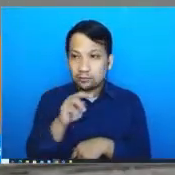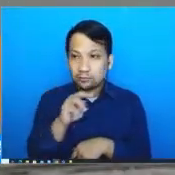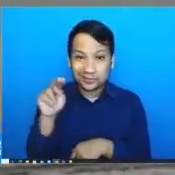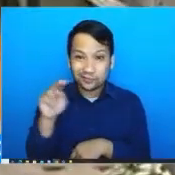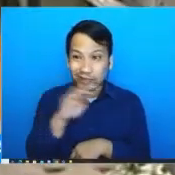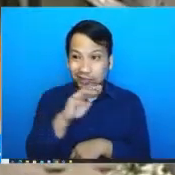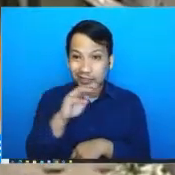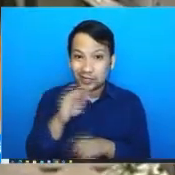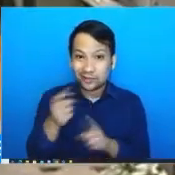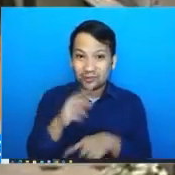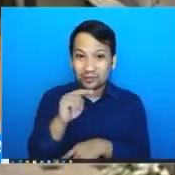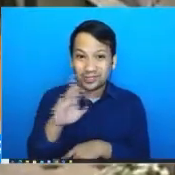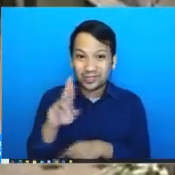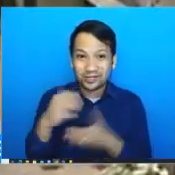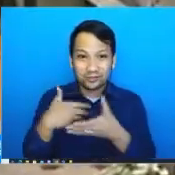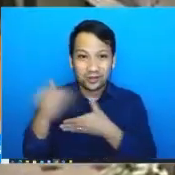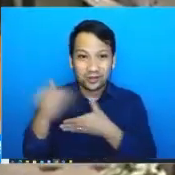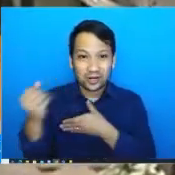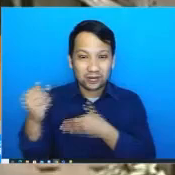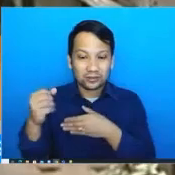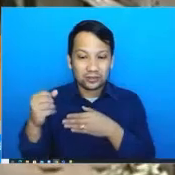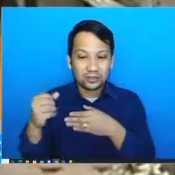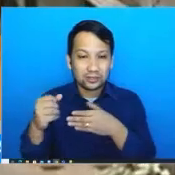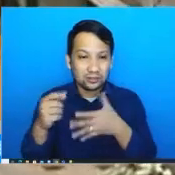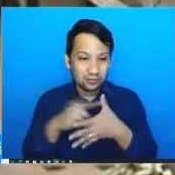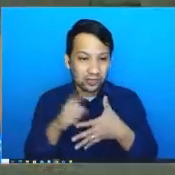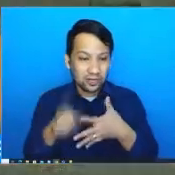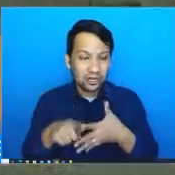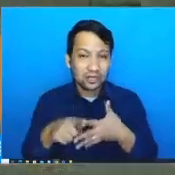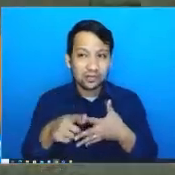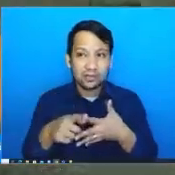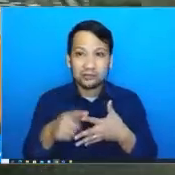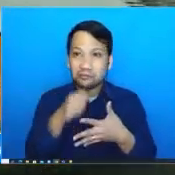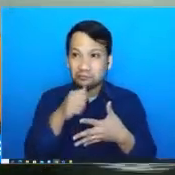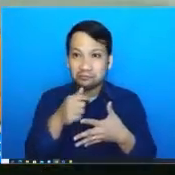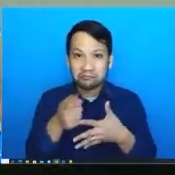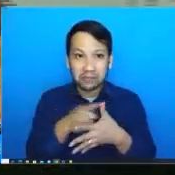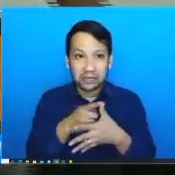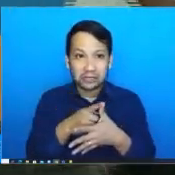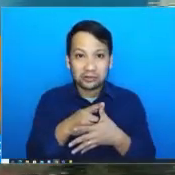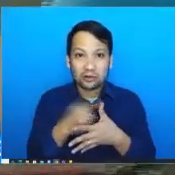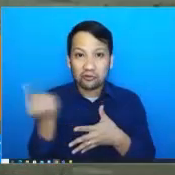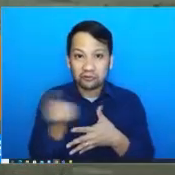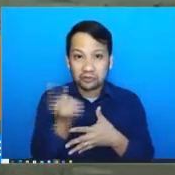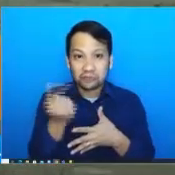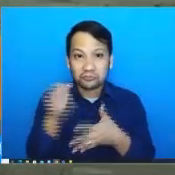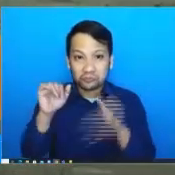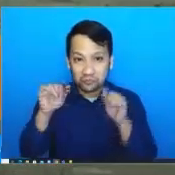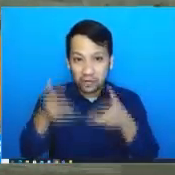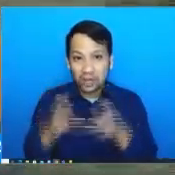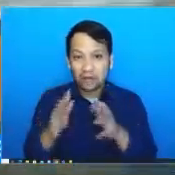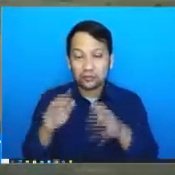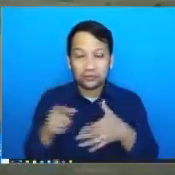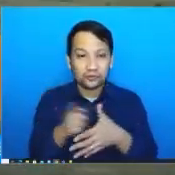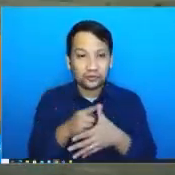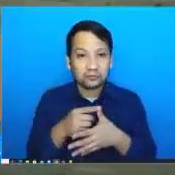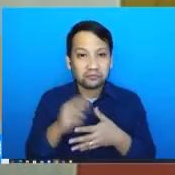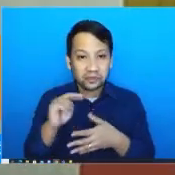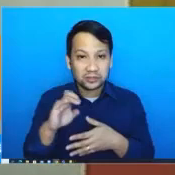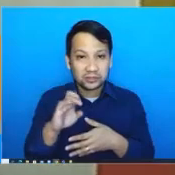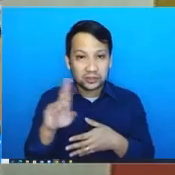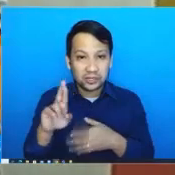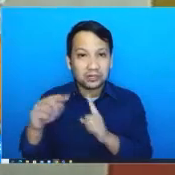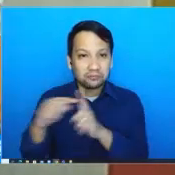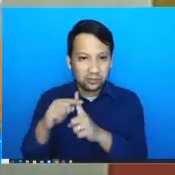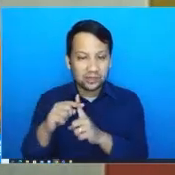ng Metro Manila, Rizal, Bulacan, Cavite at Laguna. Kung galing naman sa mga nabanggit, isa sa requirements para makapasok